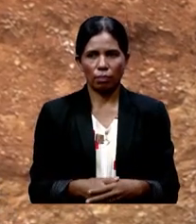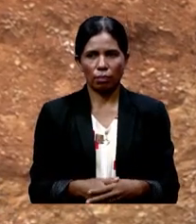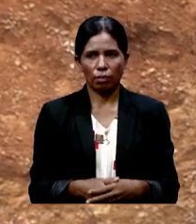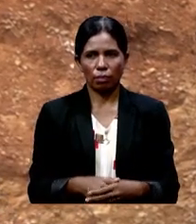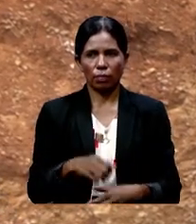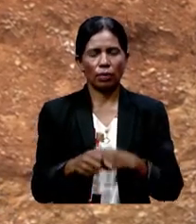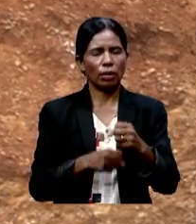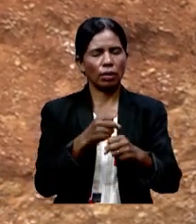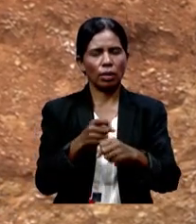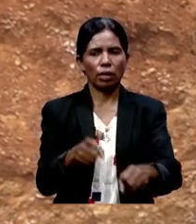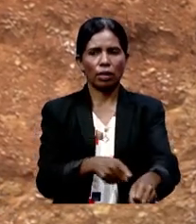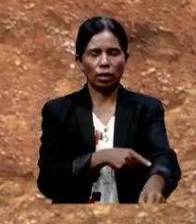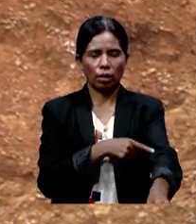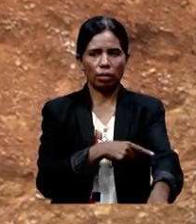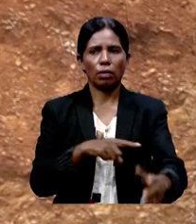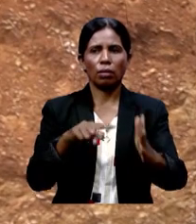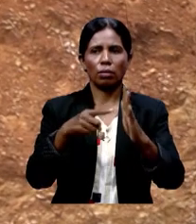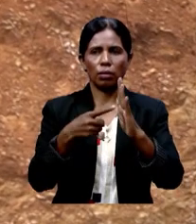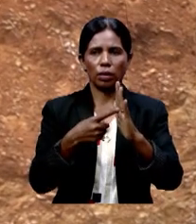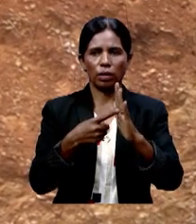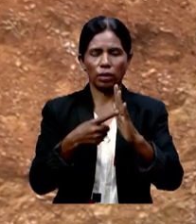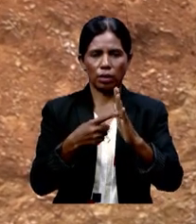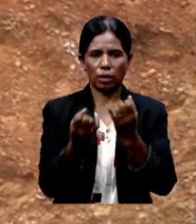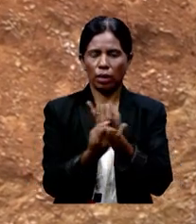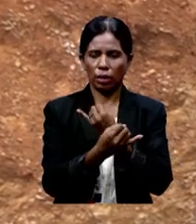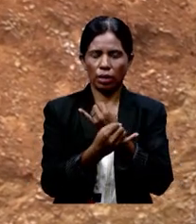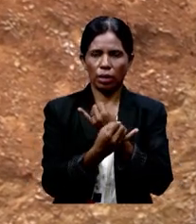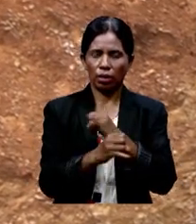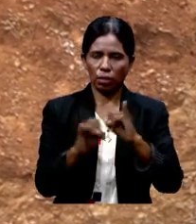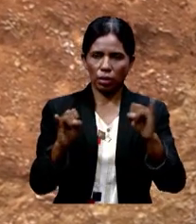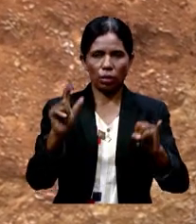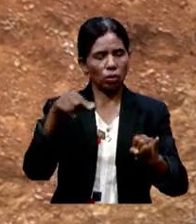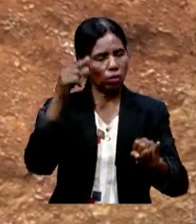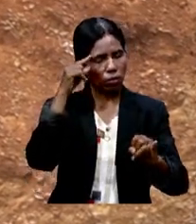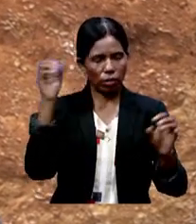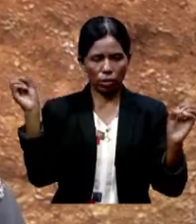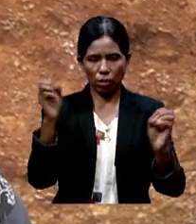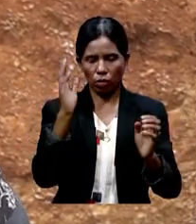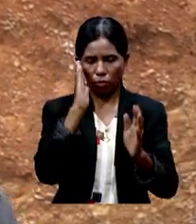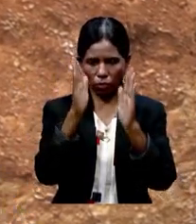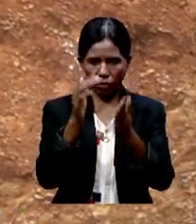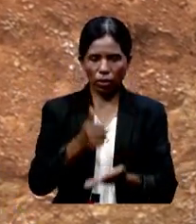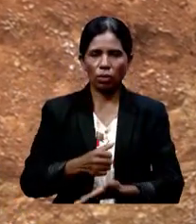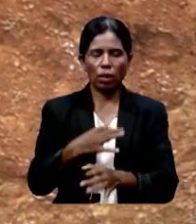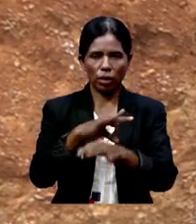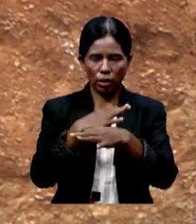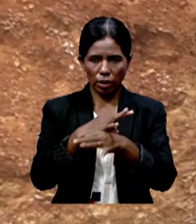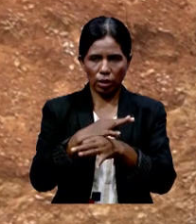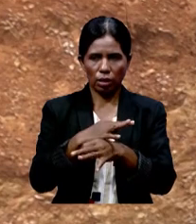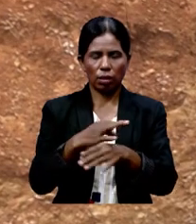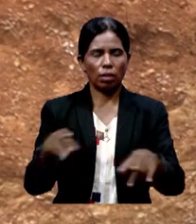Tiada narp, kau mesa iya ukunan maine, kau baru nunggu tahu atau sampai apa dia ni tik,